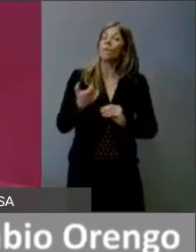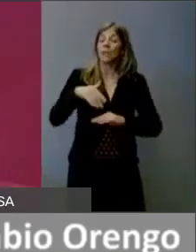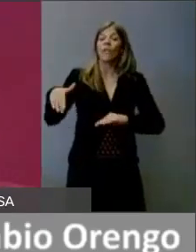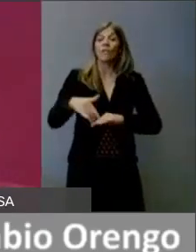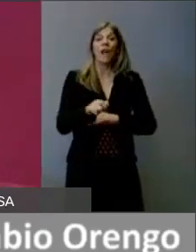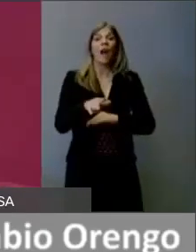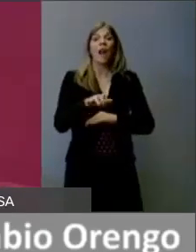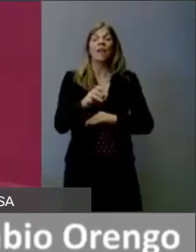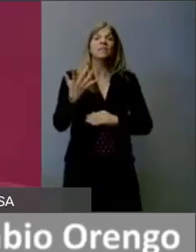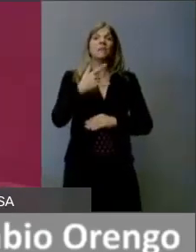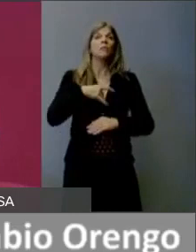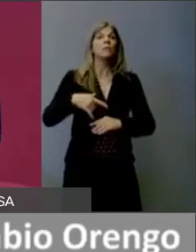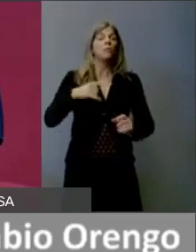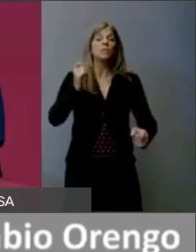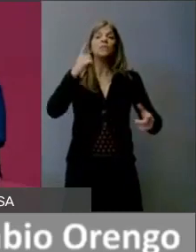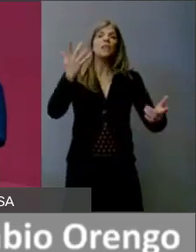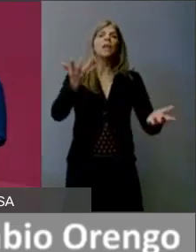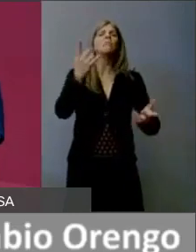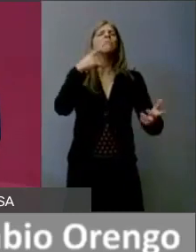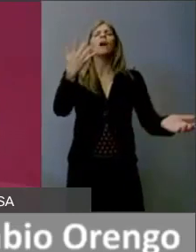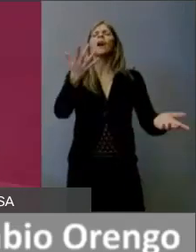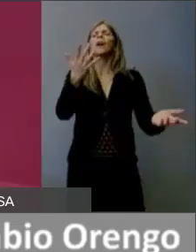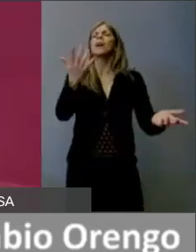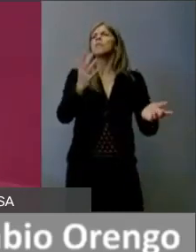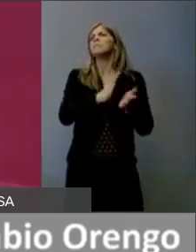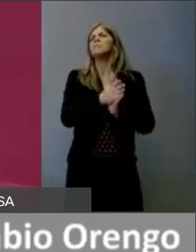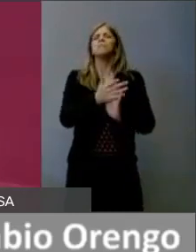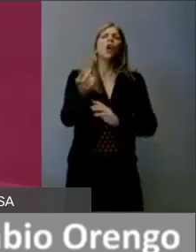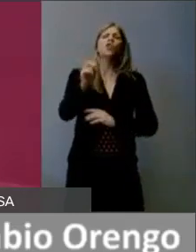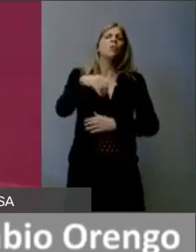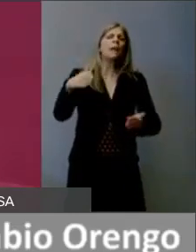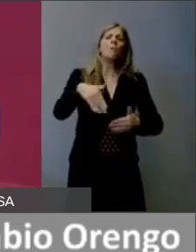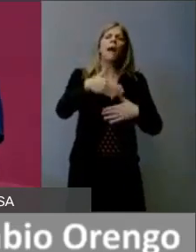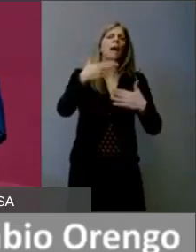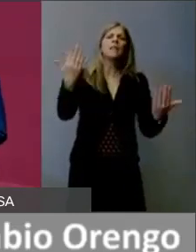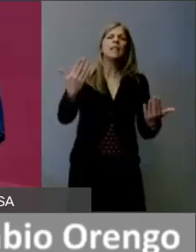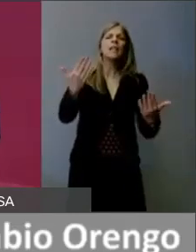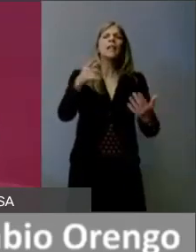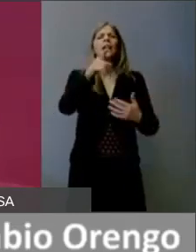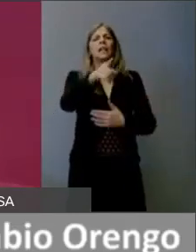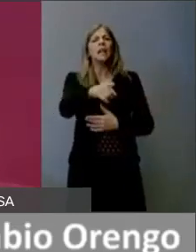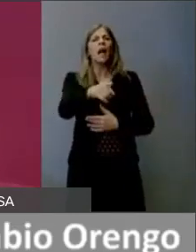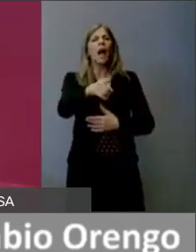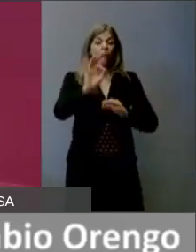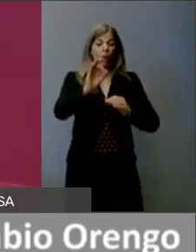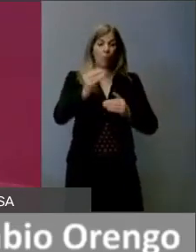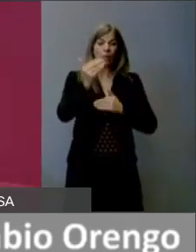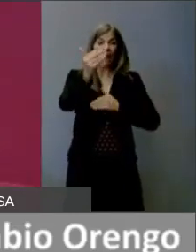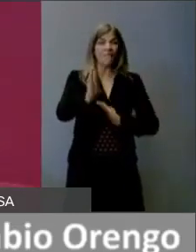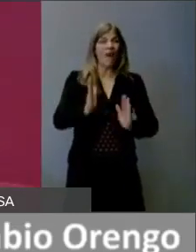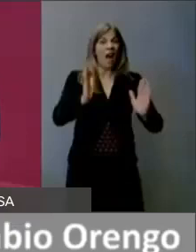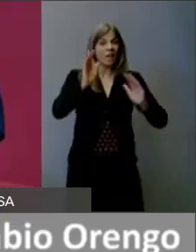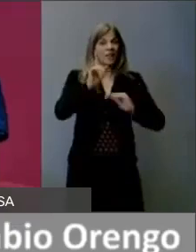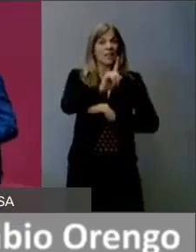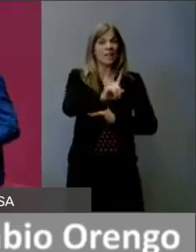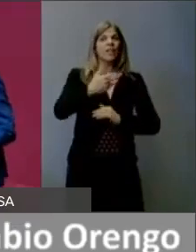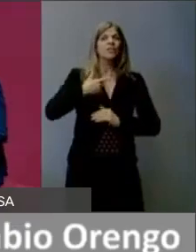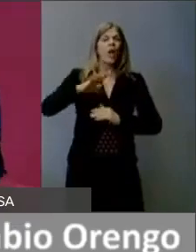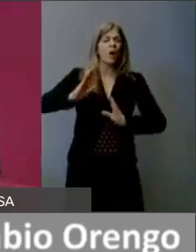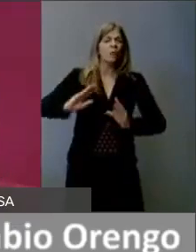sindaco si sveglia e dice: "Guarda, domani mattina di fronte alle tue finestre si ergerà un edificio più alto di due piani".